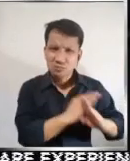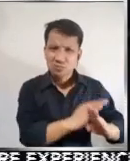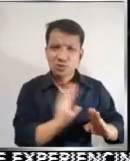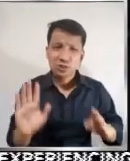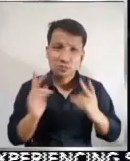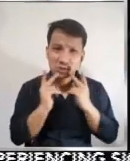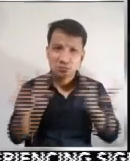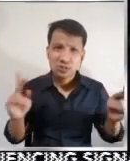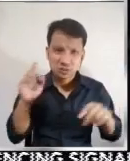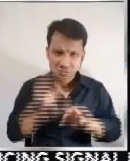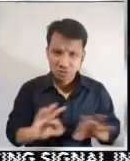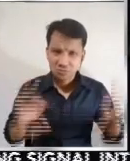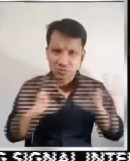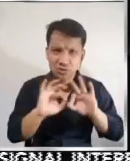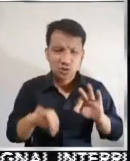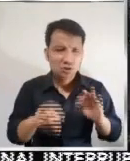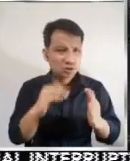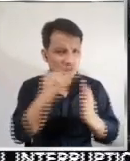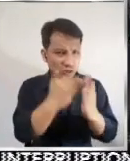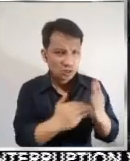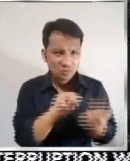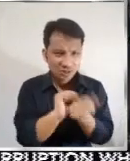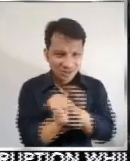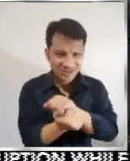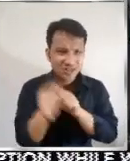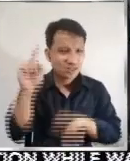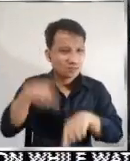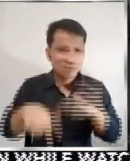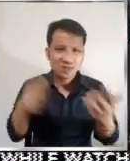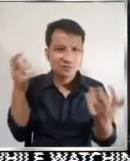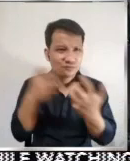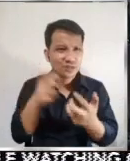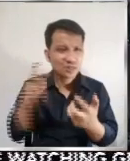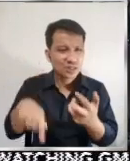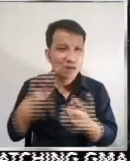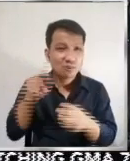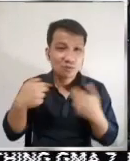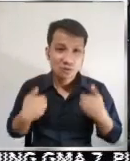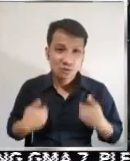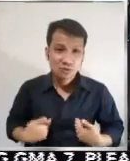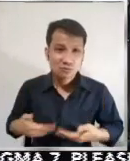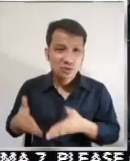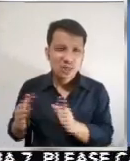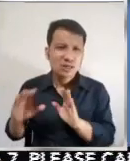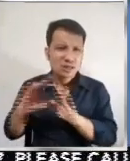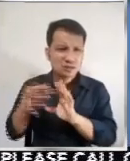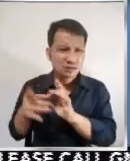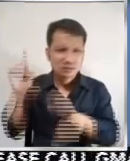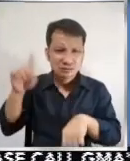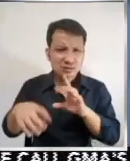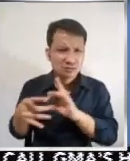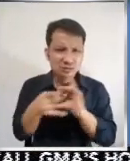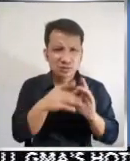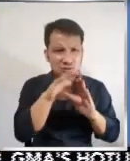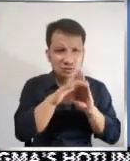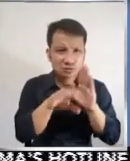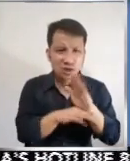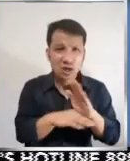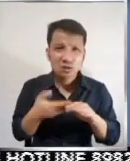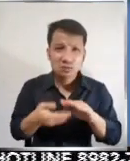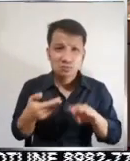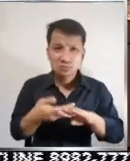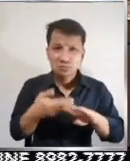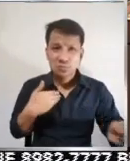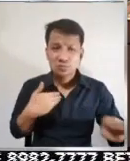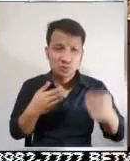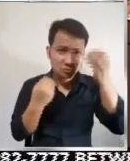munang amyandahan ang mga probisyong hindi umaayon sa karapatang pantao at sa konstitusyon. Bago niyan, nanawagan kay Pangulong Duterte ang mga opisyal ng